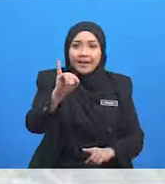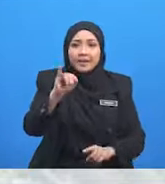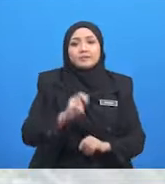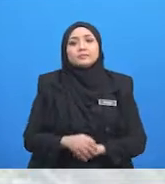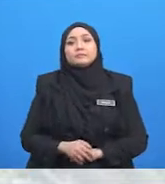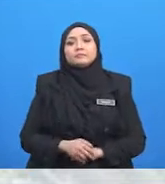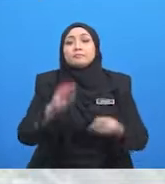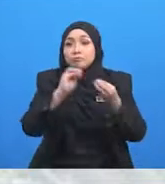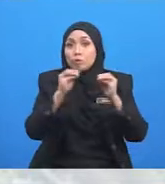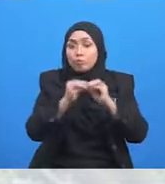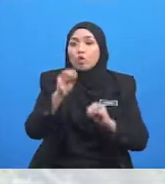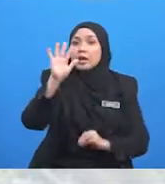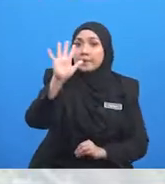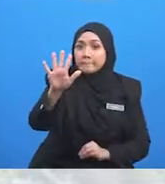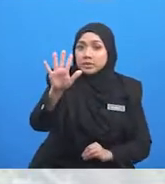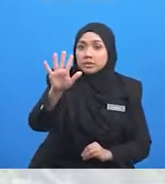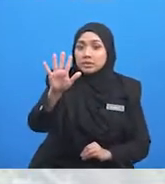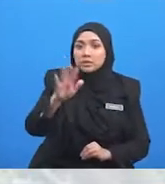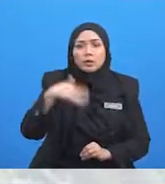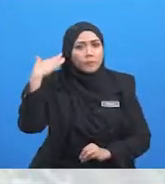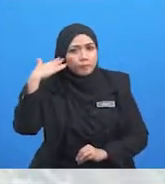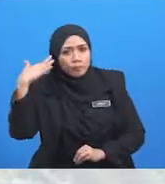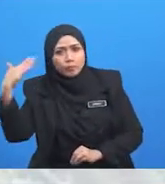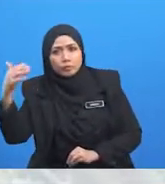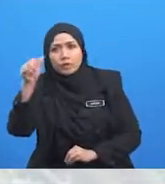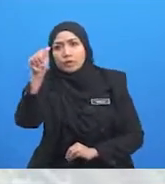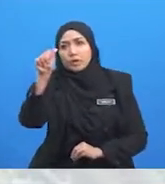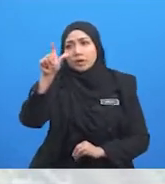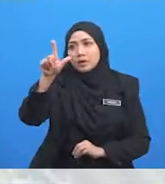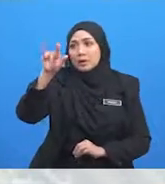akhir sekali ialah unsur bunyi aliterasi.